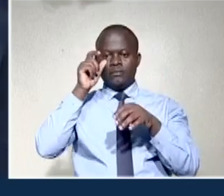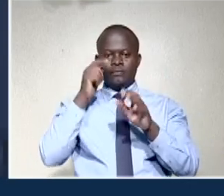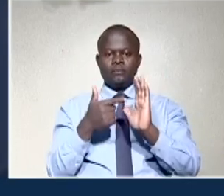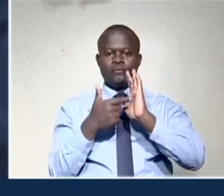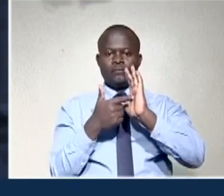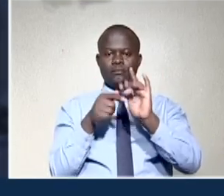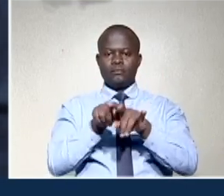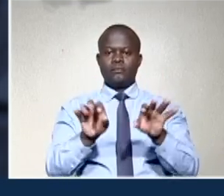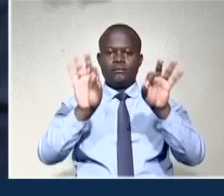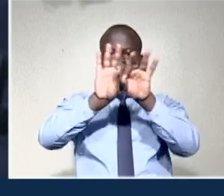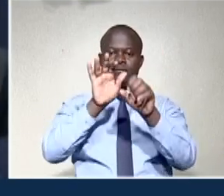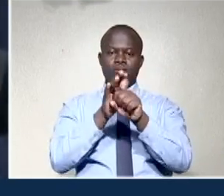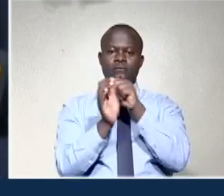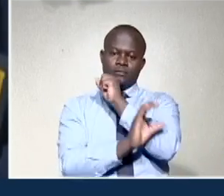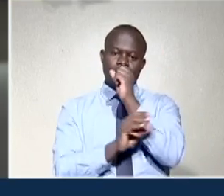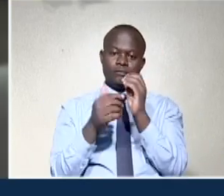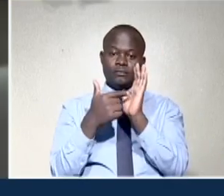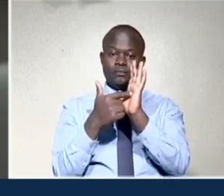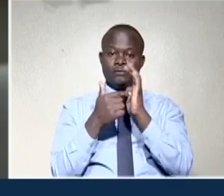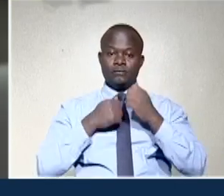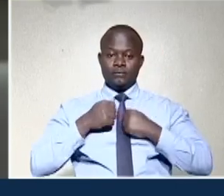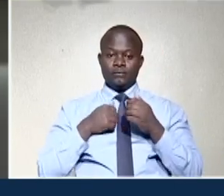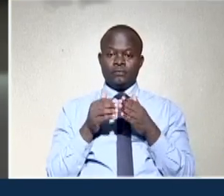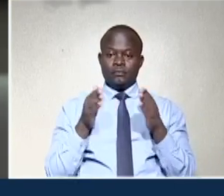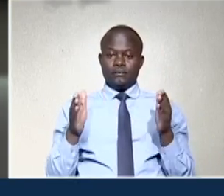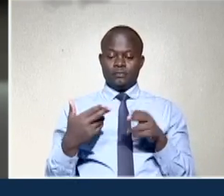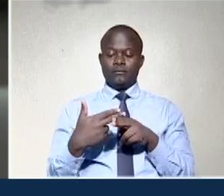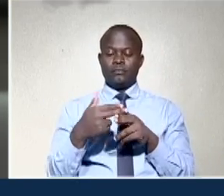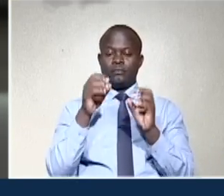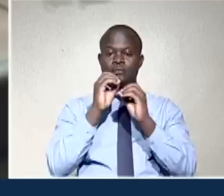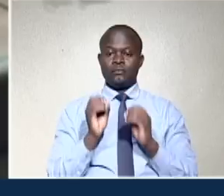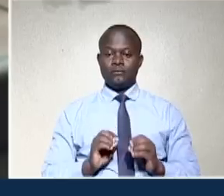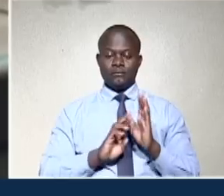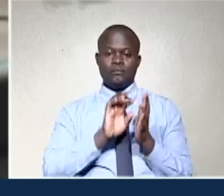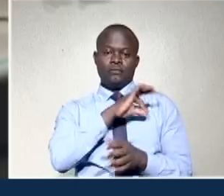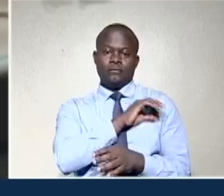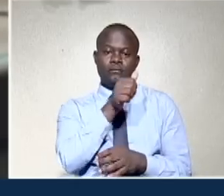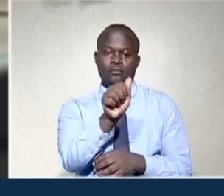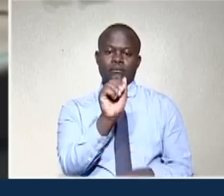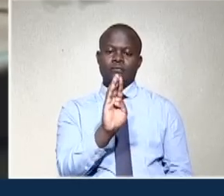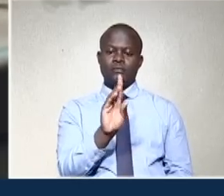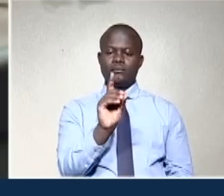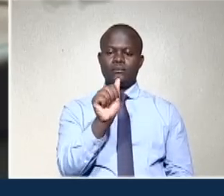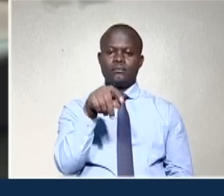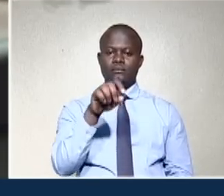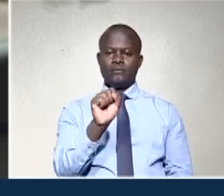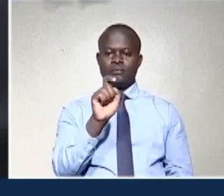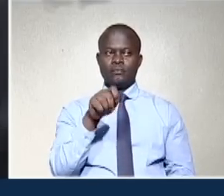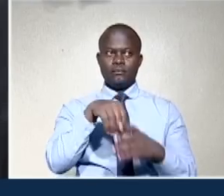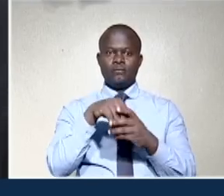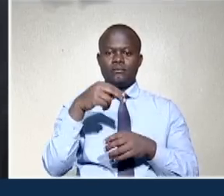yagaragaje nk'ingirakamaro ku gihugu, ahishura ko u Rwanda ruteganya gufungura ibiro bihagarariye inyungu zarwo I Budapest, umurwa mukuru wa